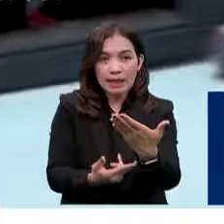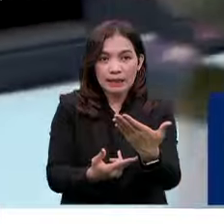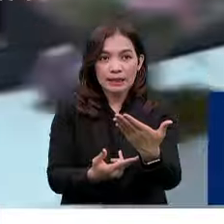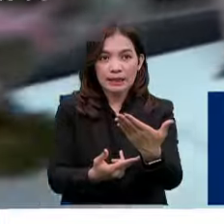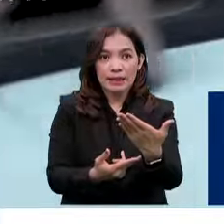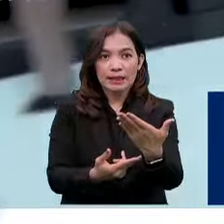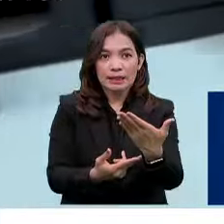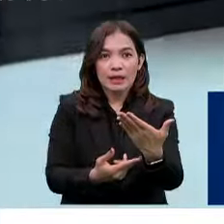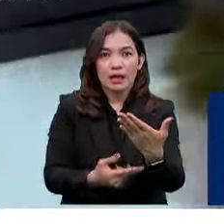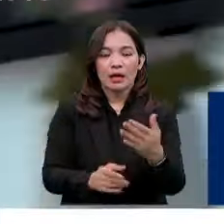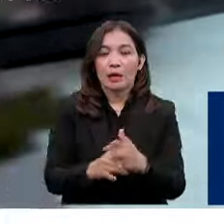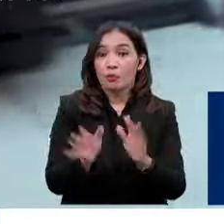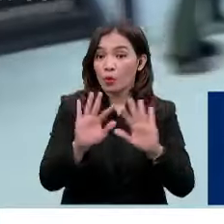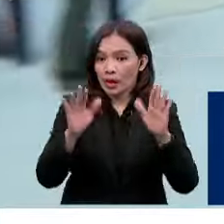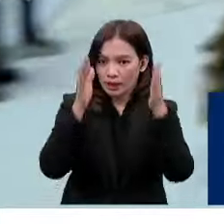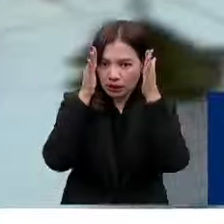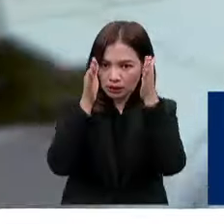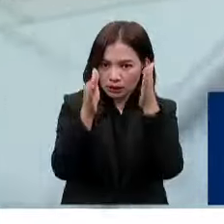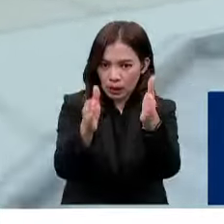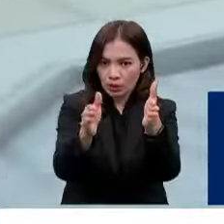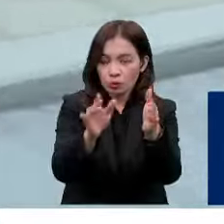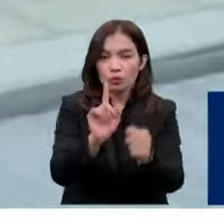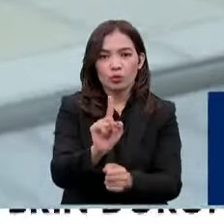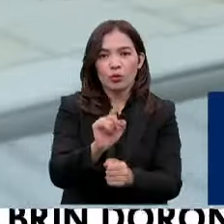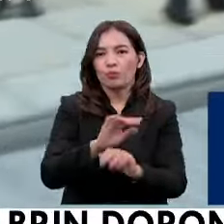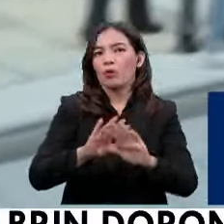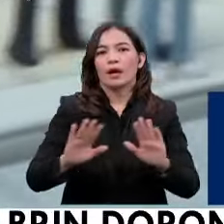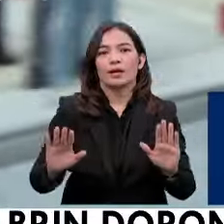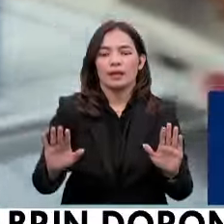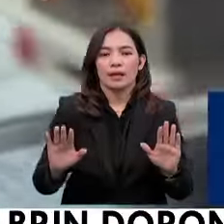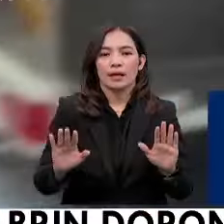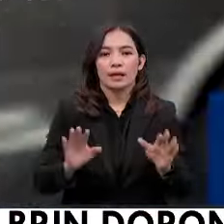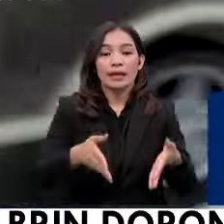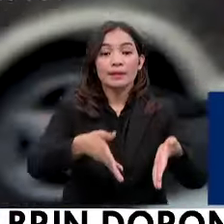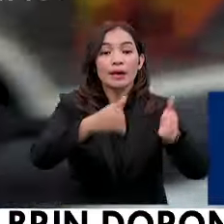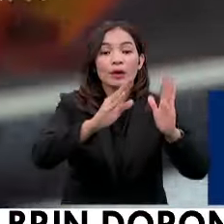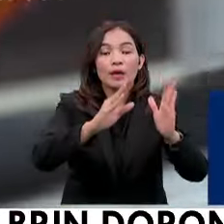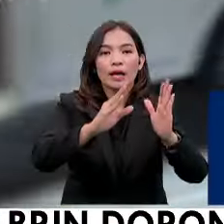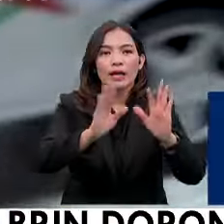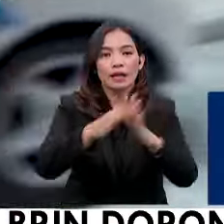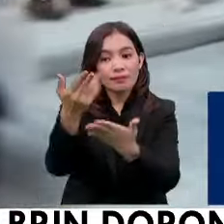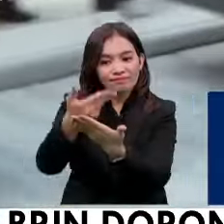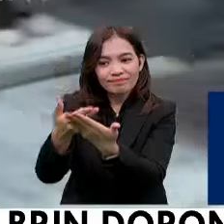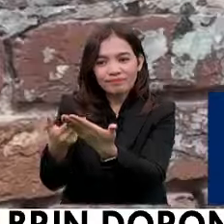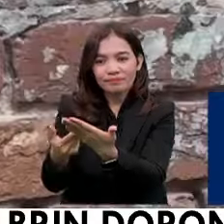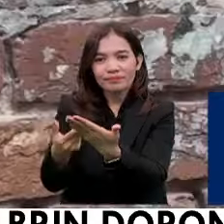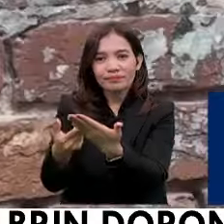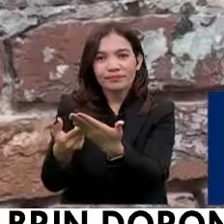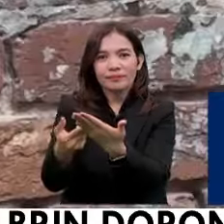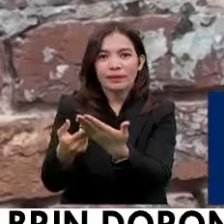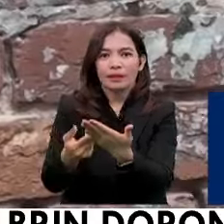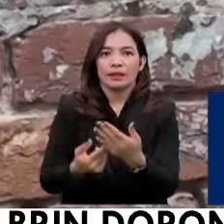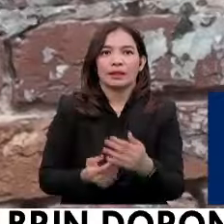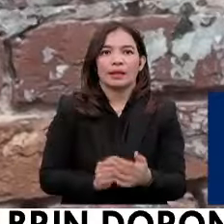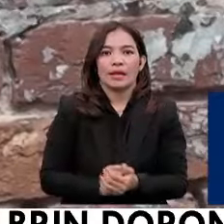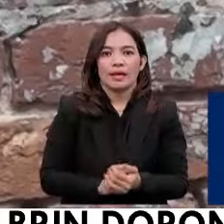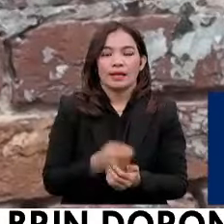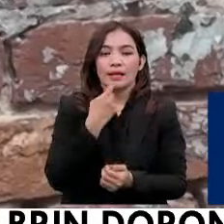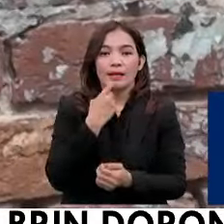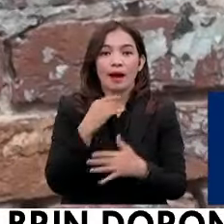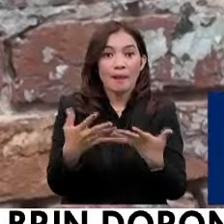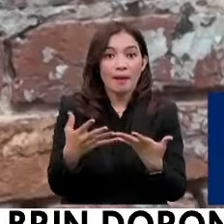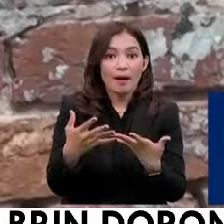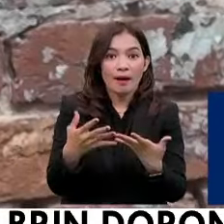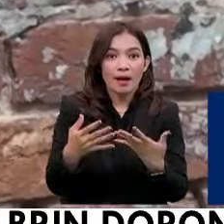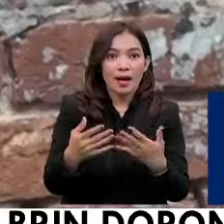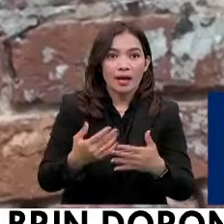hanya dalam satu sudut. Dari segi arsitektur, dari segi interior, dari segi landscape, lighting, kemudian